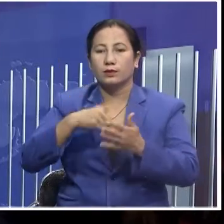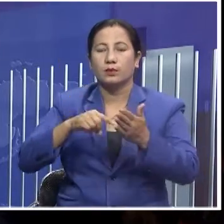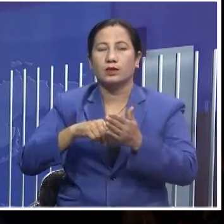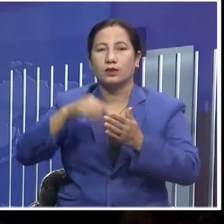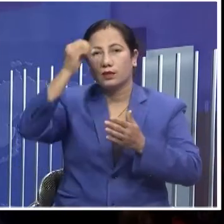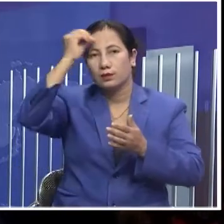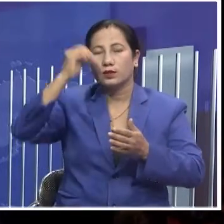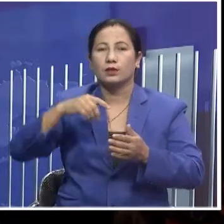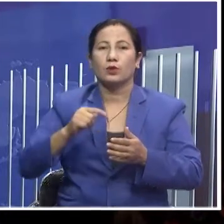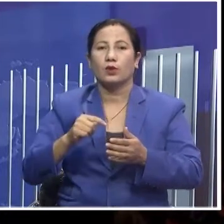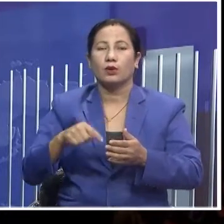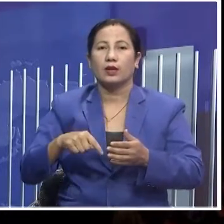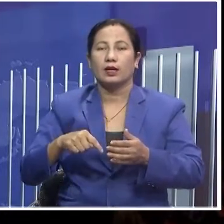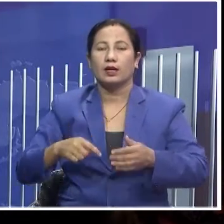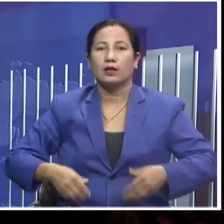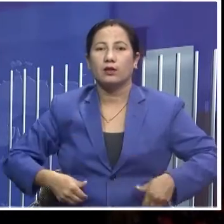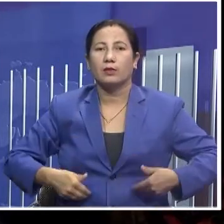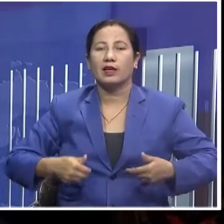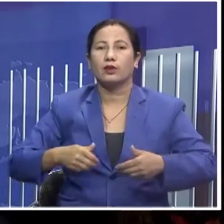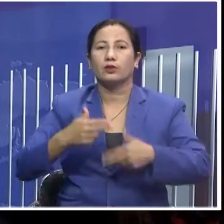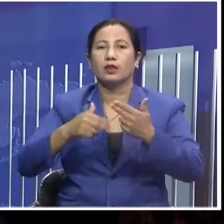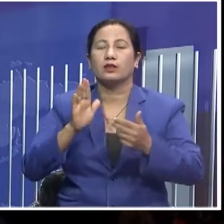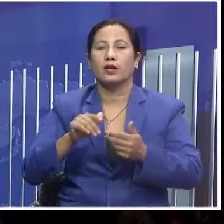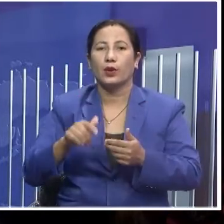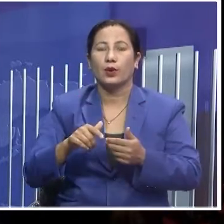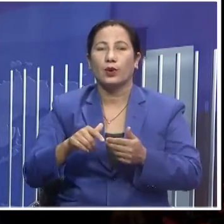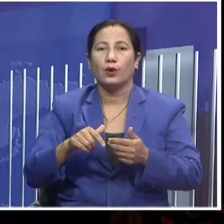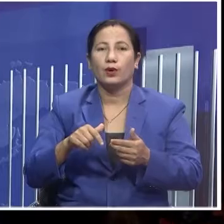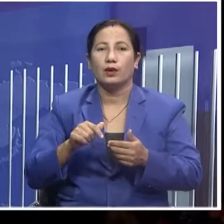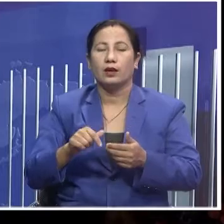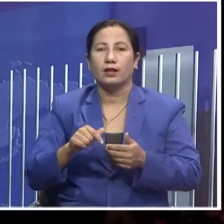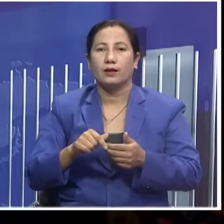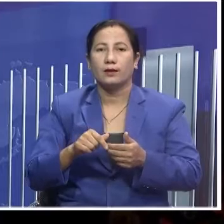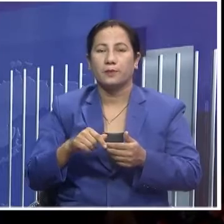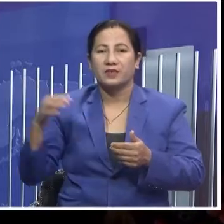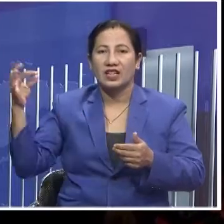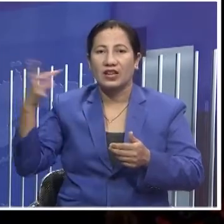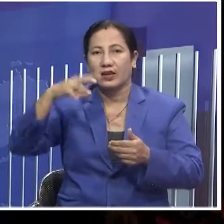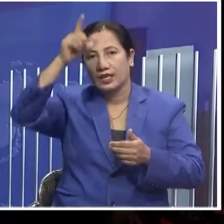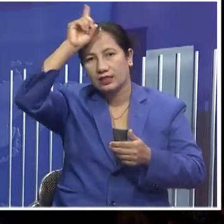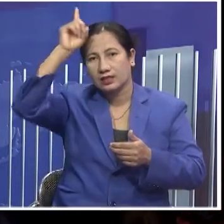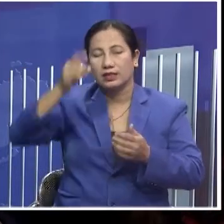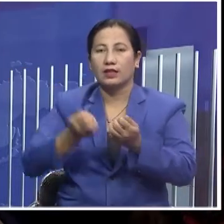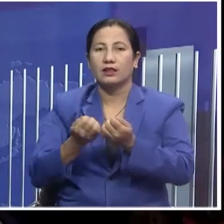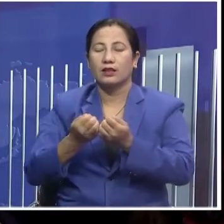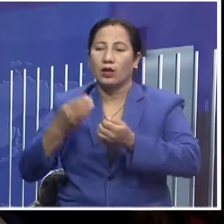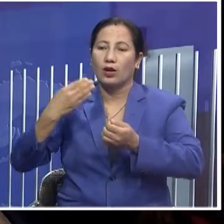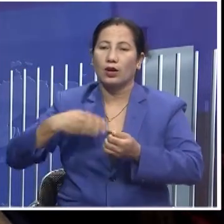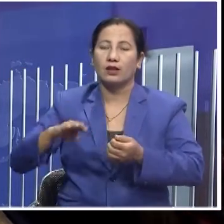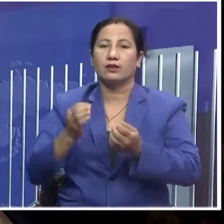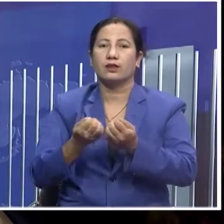नितान्त एउटा रमणीय पर्वको रूपमा रहेको छ। तर अहिलेको यो आधुनिक संस्कृतिले गर्दा यो लोप हुँदै गएको